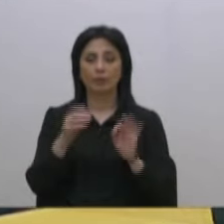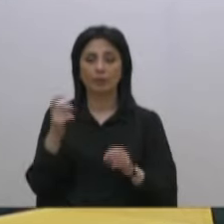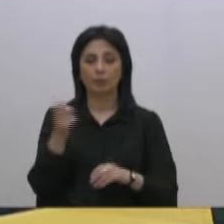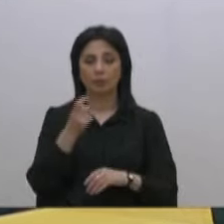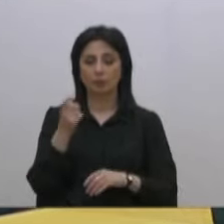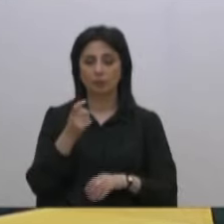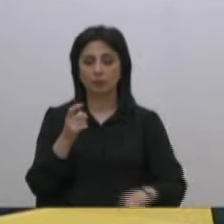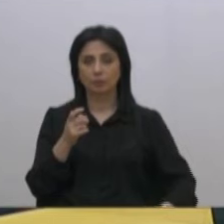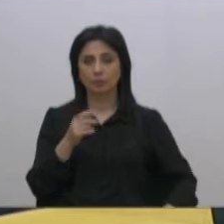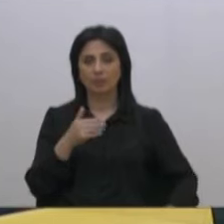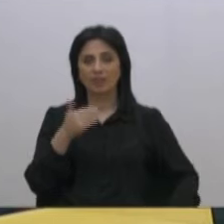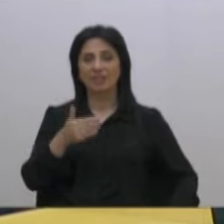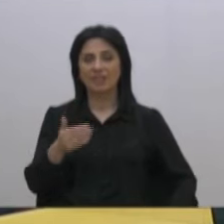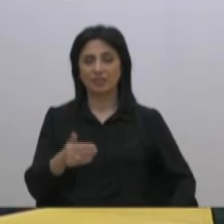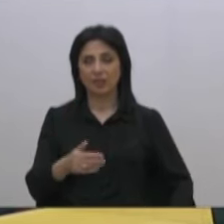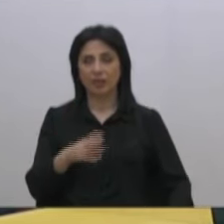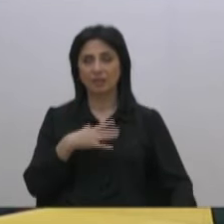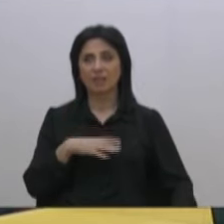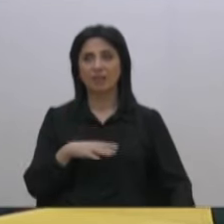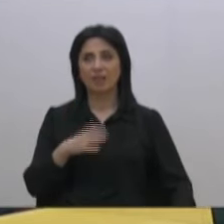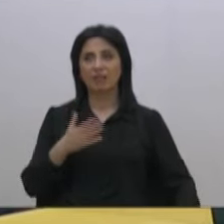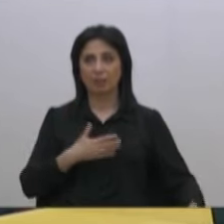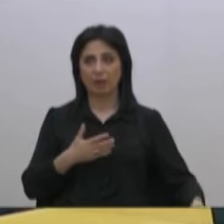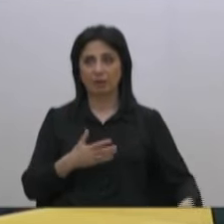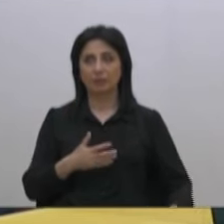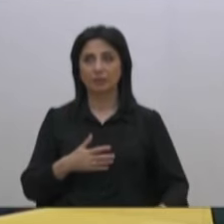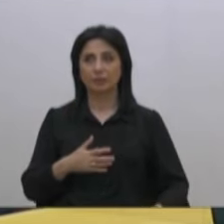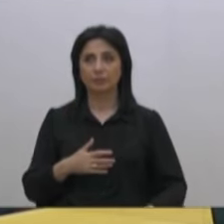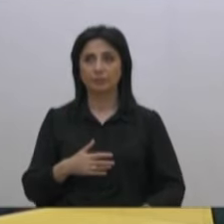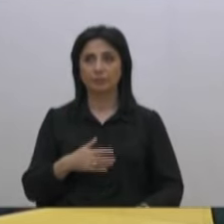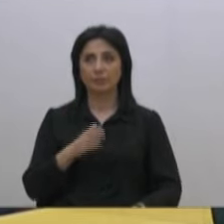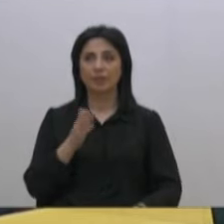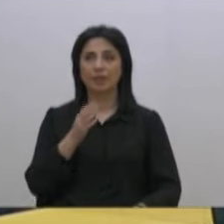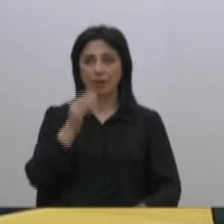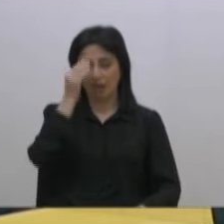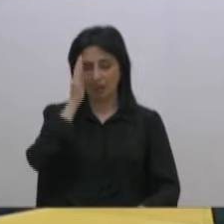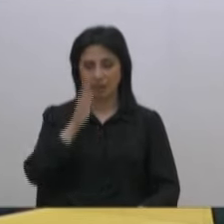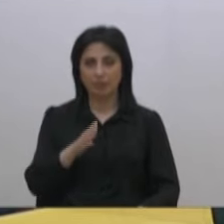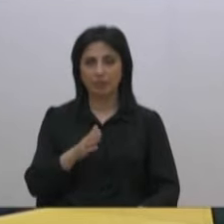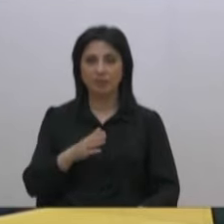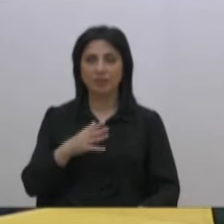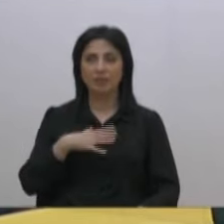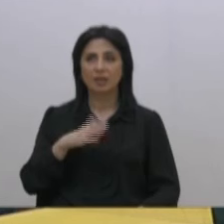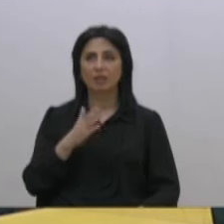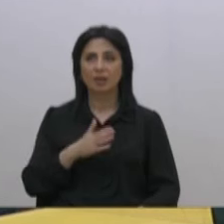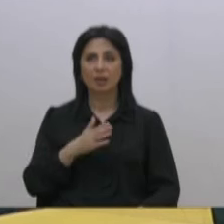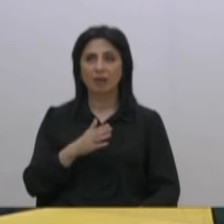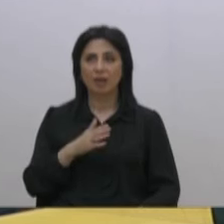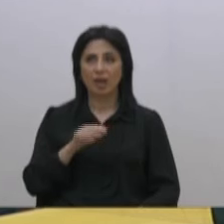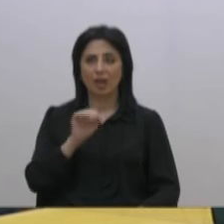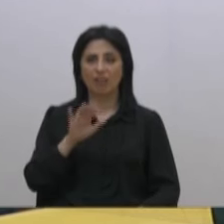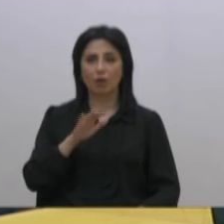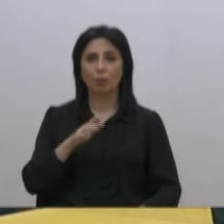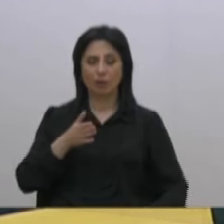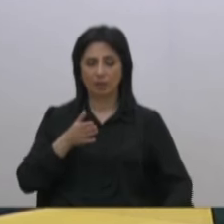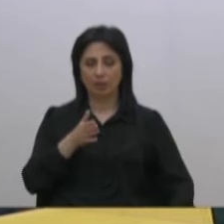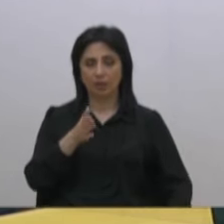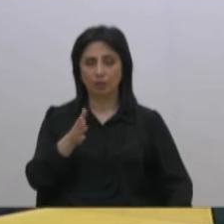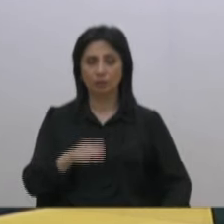დემოკრატიული წინსვლა საქართველოს აქვს არსებითი და საქართველოს აქვს ევროპული